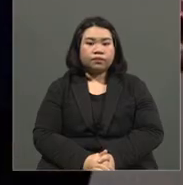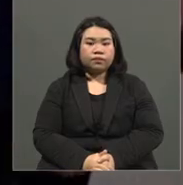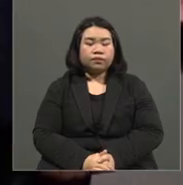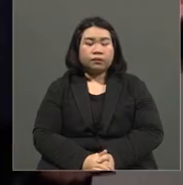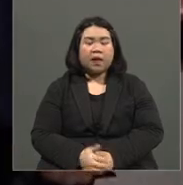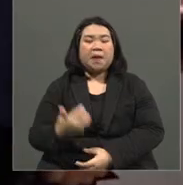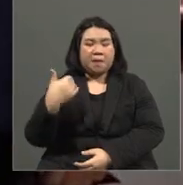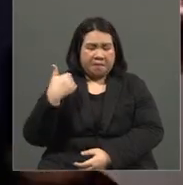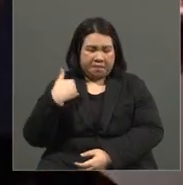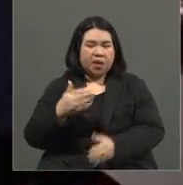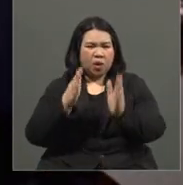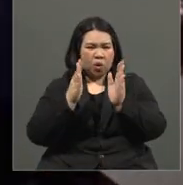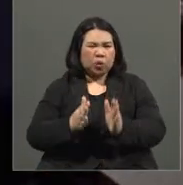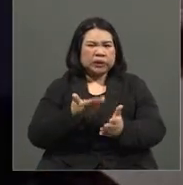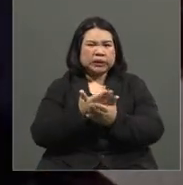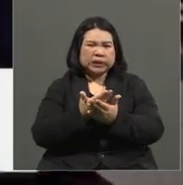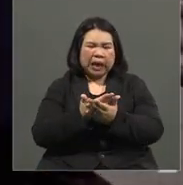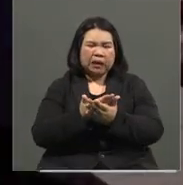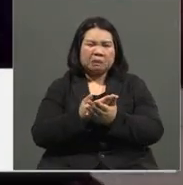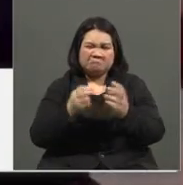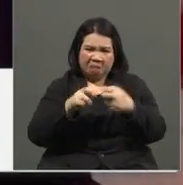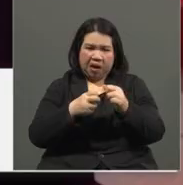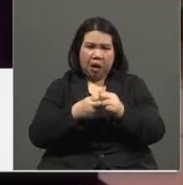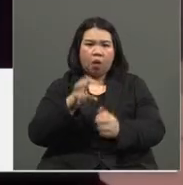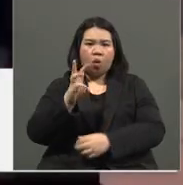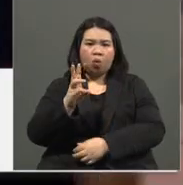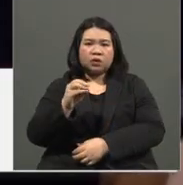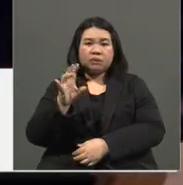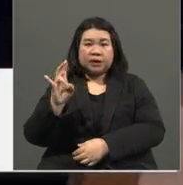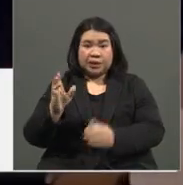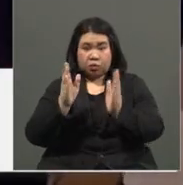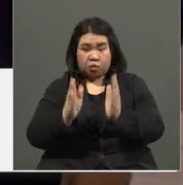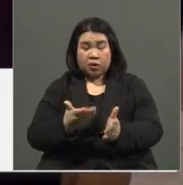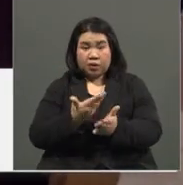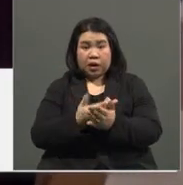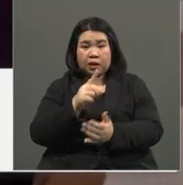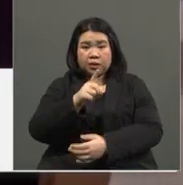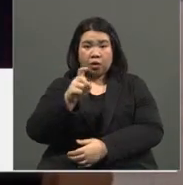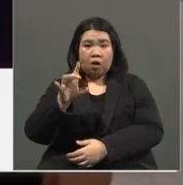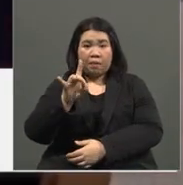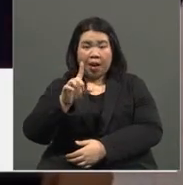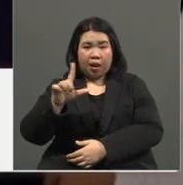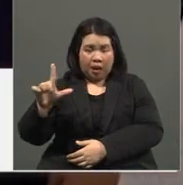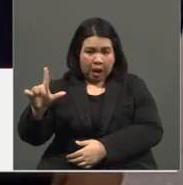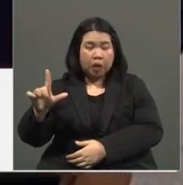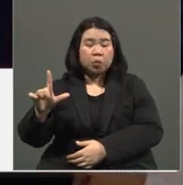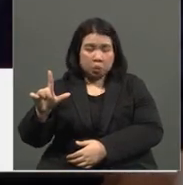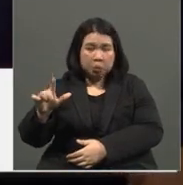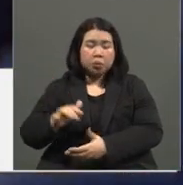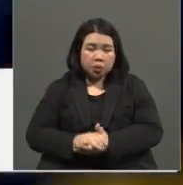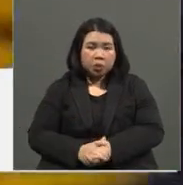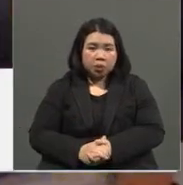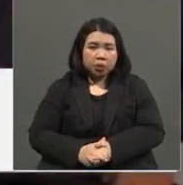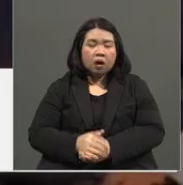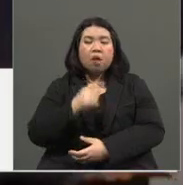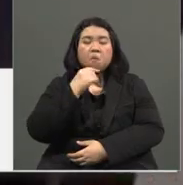จากมีผู้เสียหาย 67คนเนี่ยรวมมูลค่าความเสียหายกว่า 108ล้านบาทครับผู้เสียหายรู้